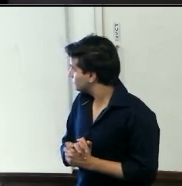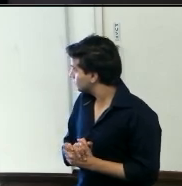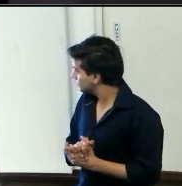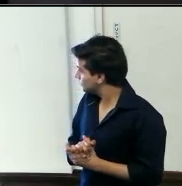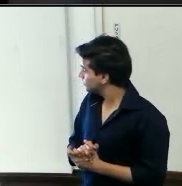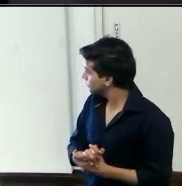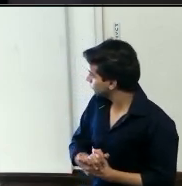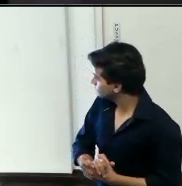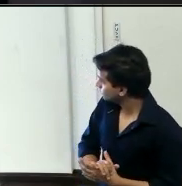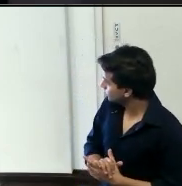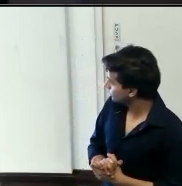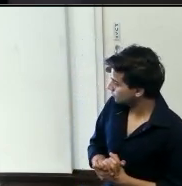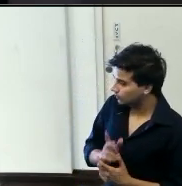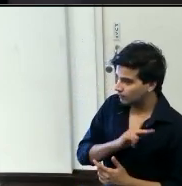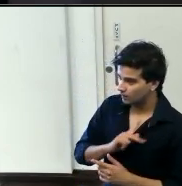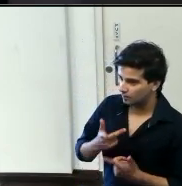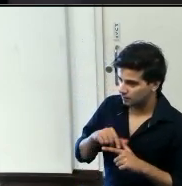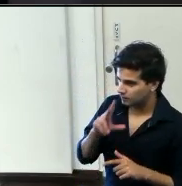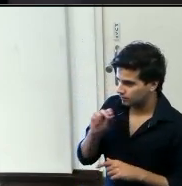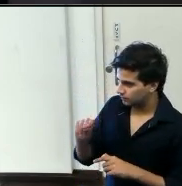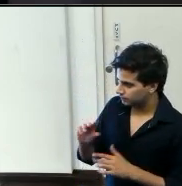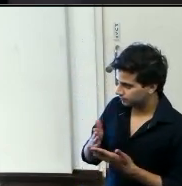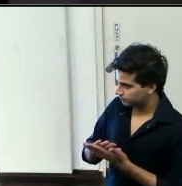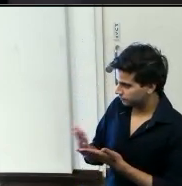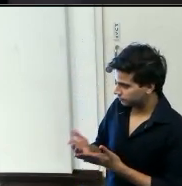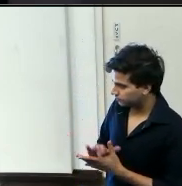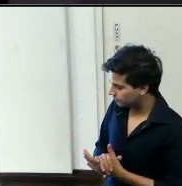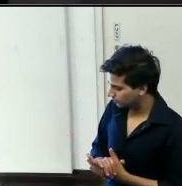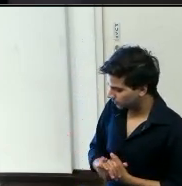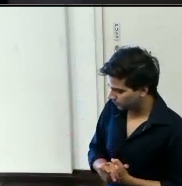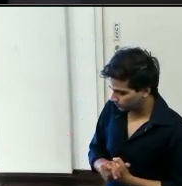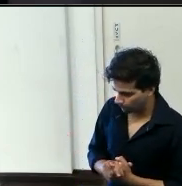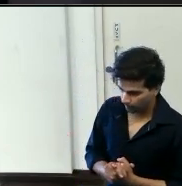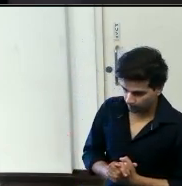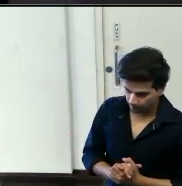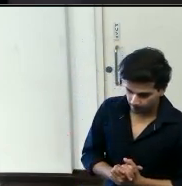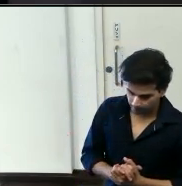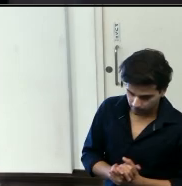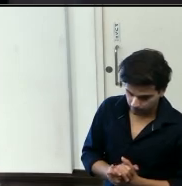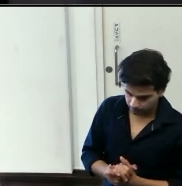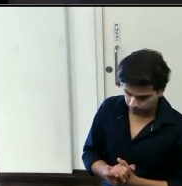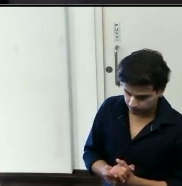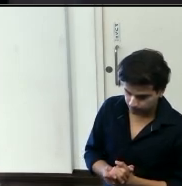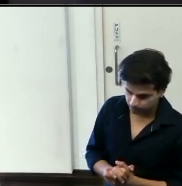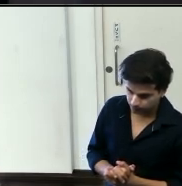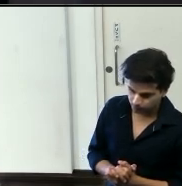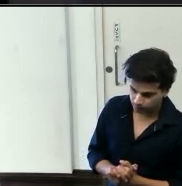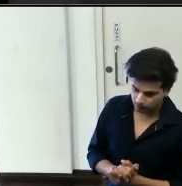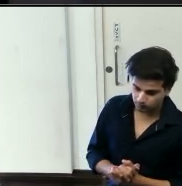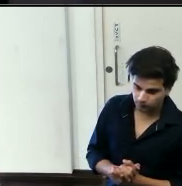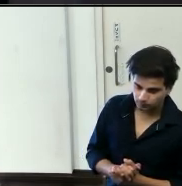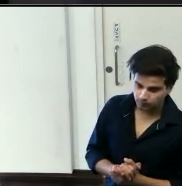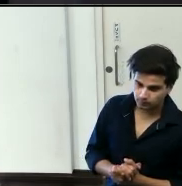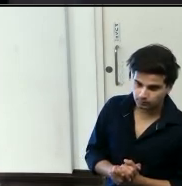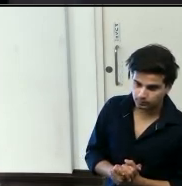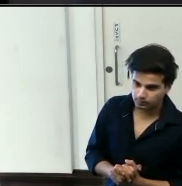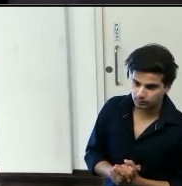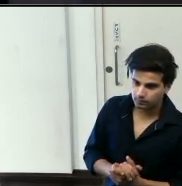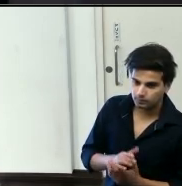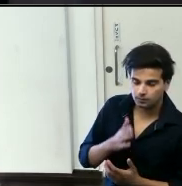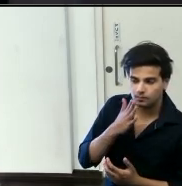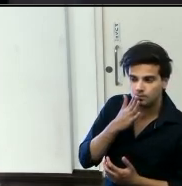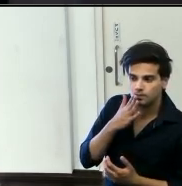ಶಬ್ದಗಳು ಯಾತಕ್ಕೆ ಹೀಗೆ? ಕೇಳುವುದಿಲ್ಲ, ಕಾಣುತ್ತವೆ, ಕಾಣದವು